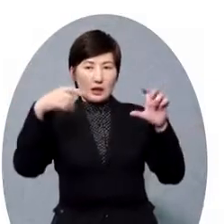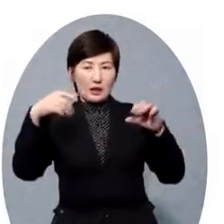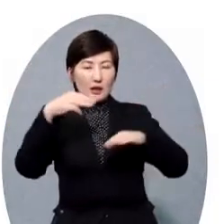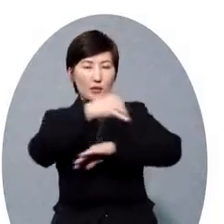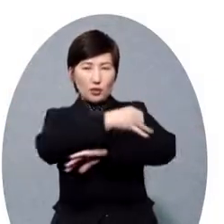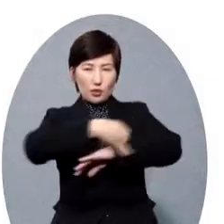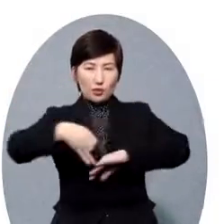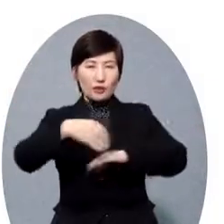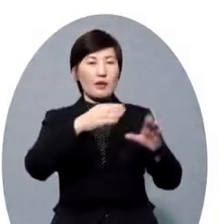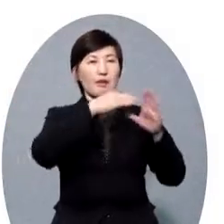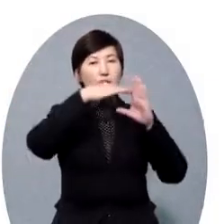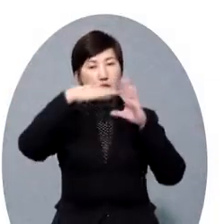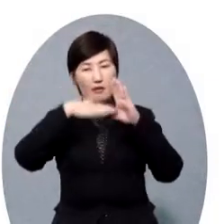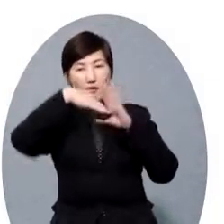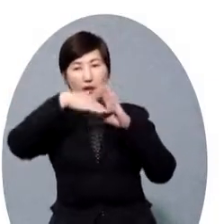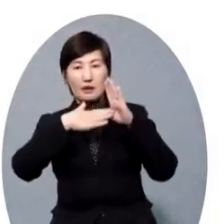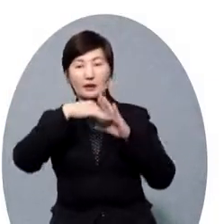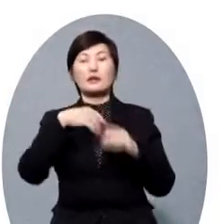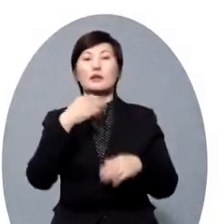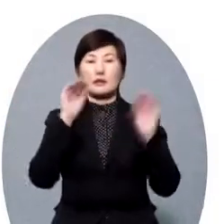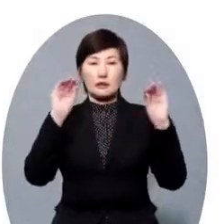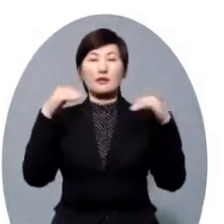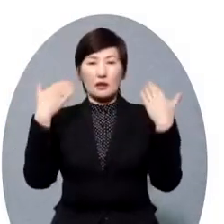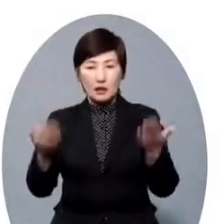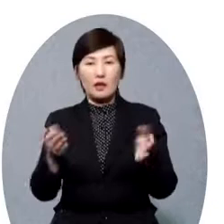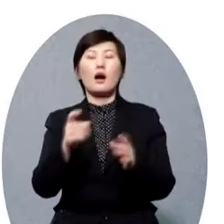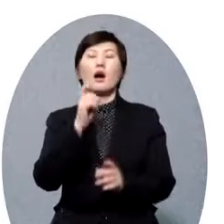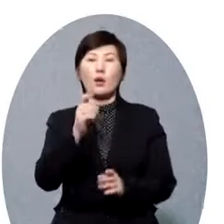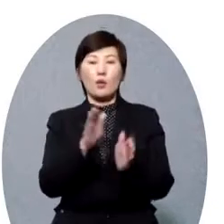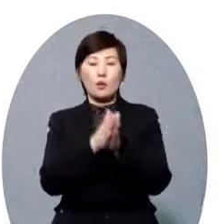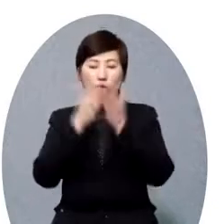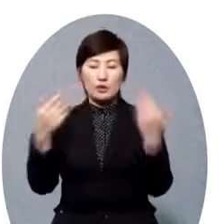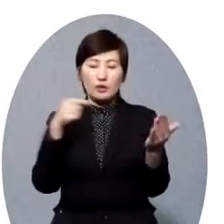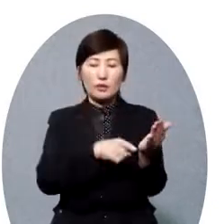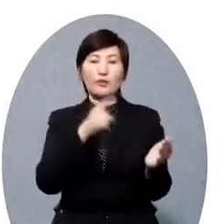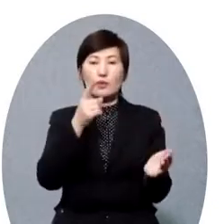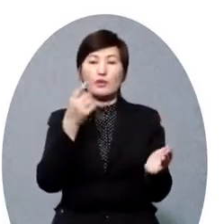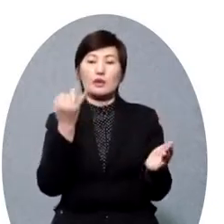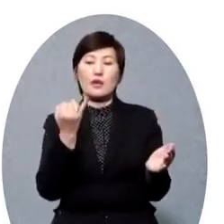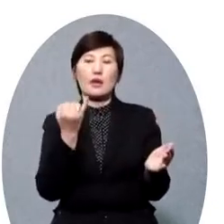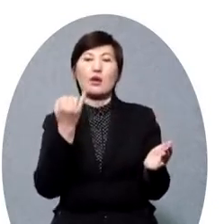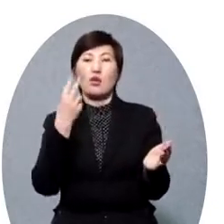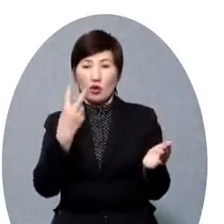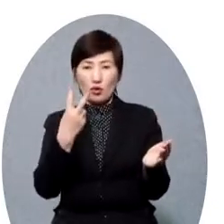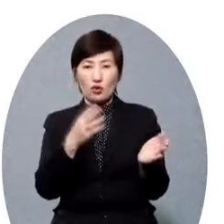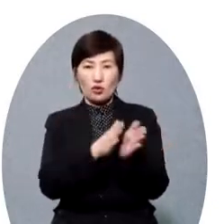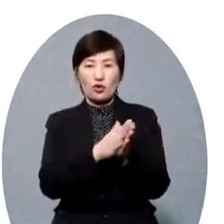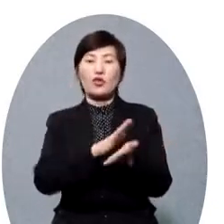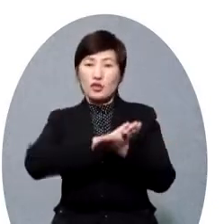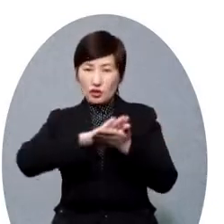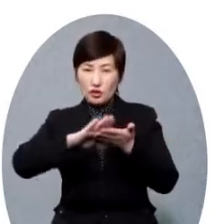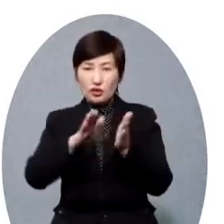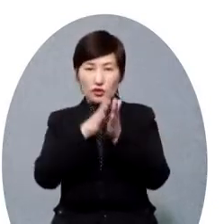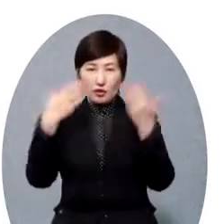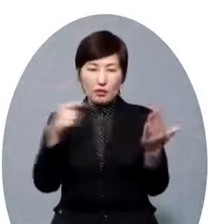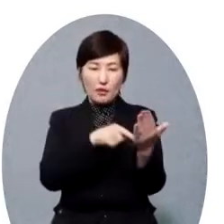гэдэг хичээл зая. Хүүхдүүдээ хуучин сурах хүчтэй хүүхдүүд нь хуудас 162-ыг шин сурах хүчтэй хүүхдүүд